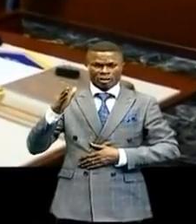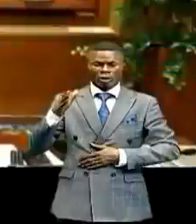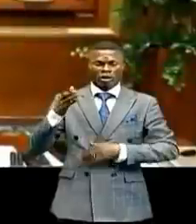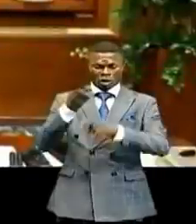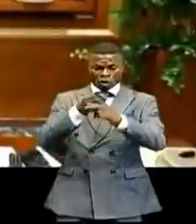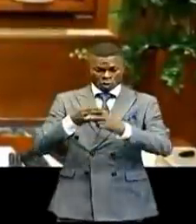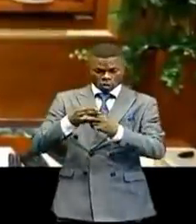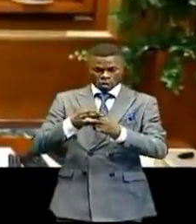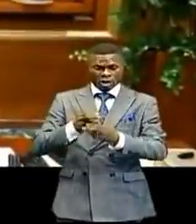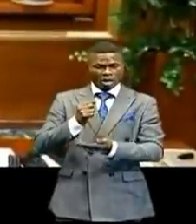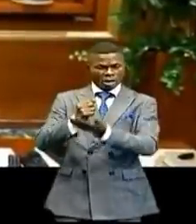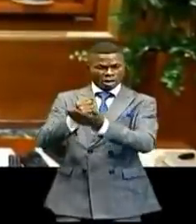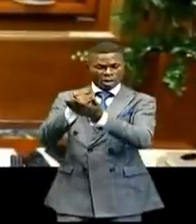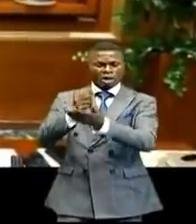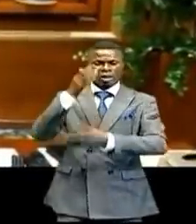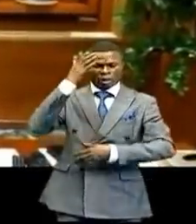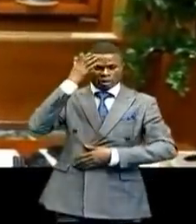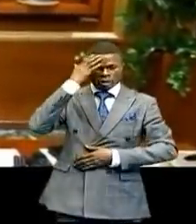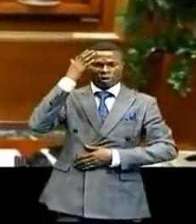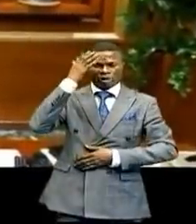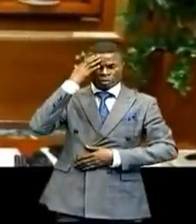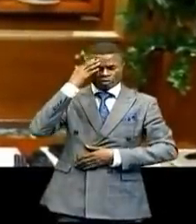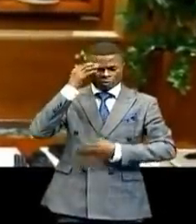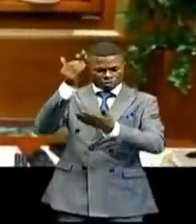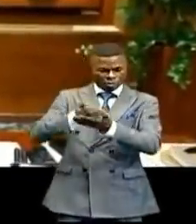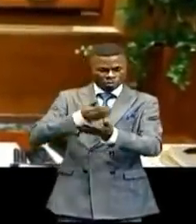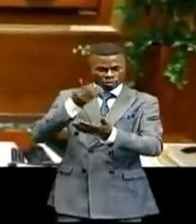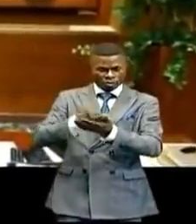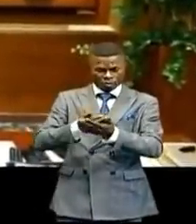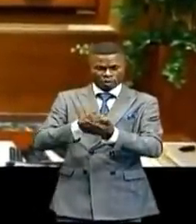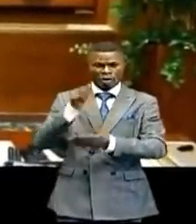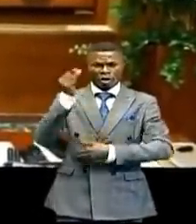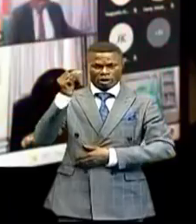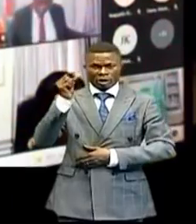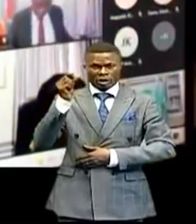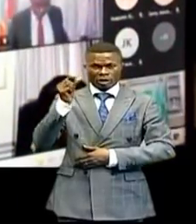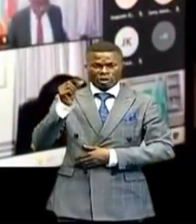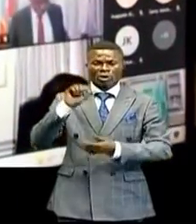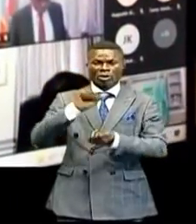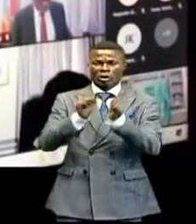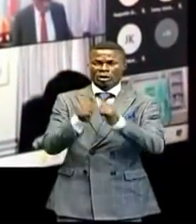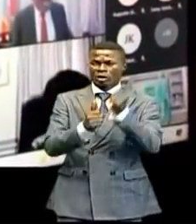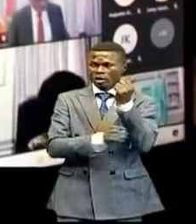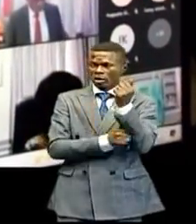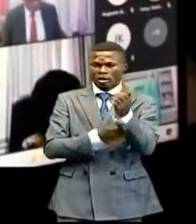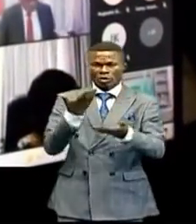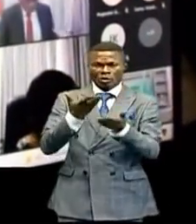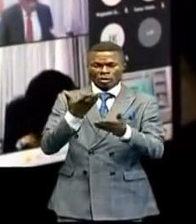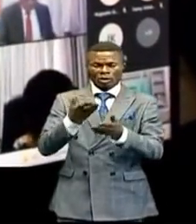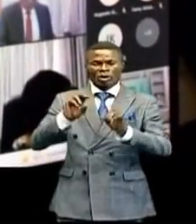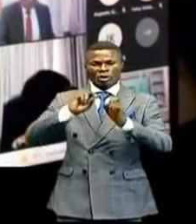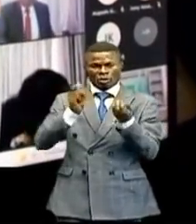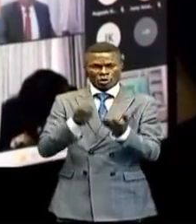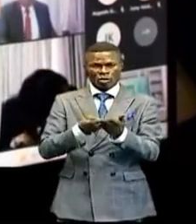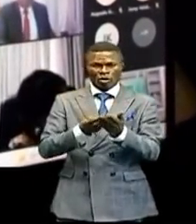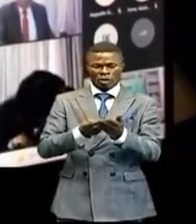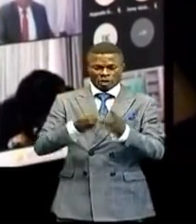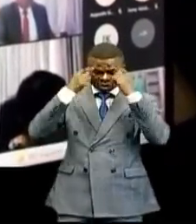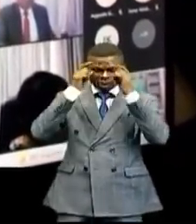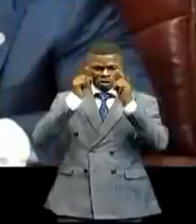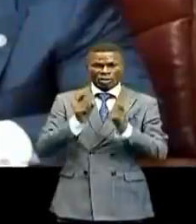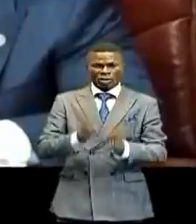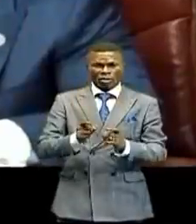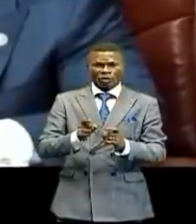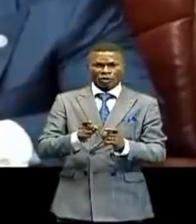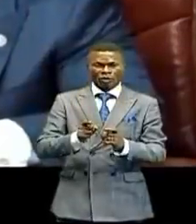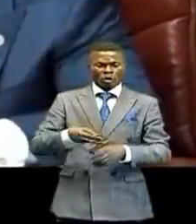contrôles devront permettre de connaître l'exploitation des actifs miniers par des amodiations ou par joint venture et déterminer